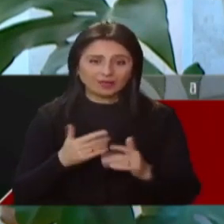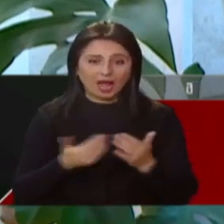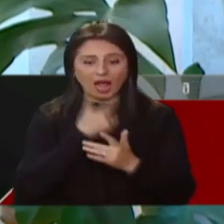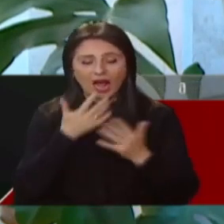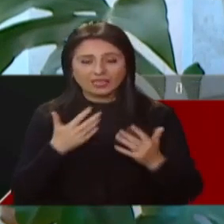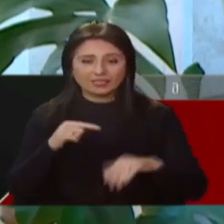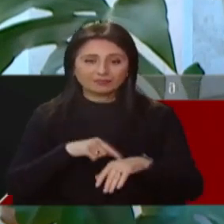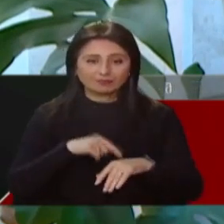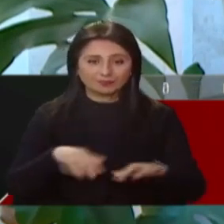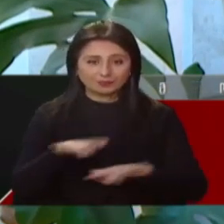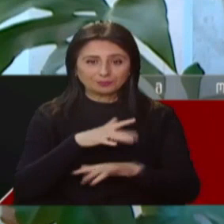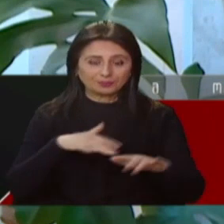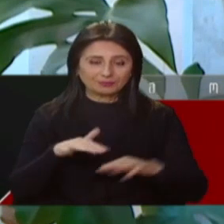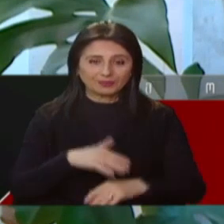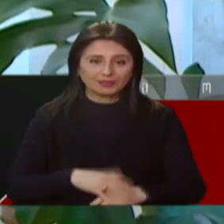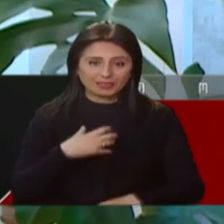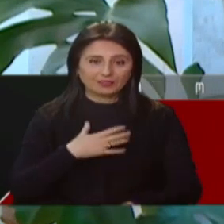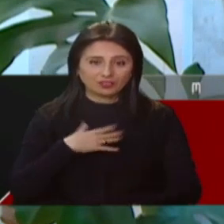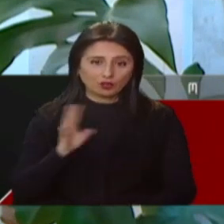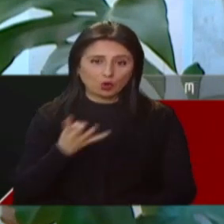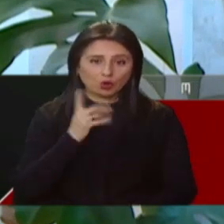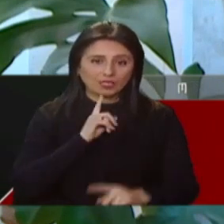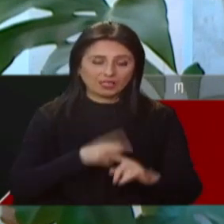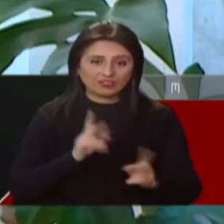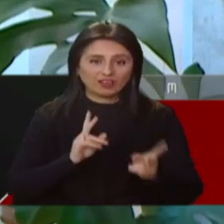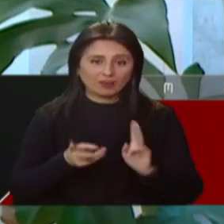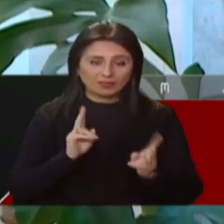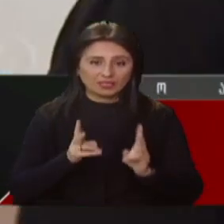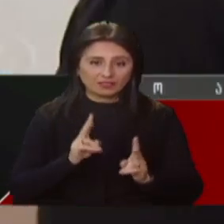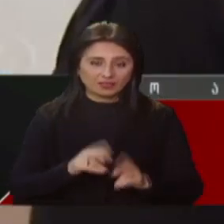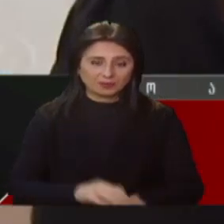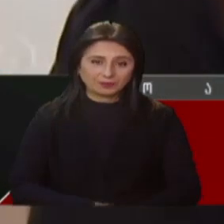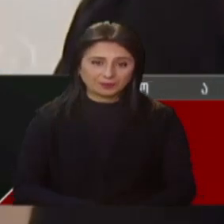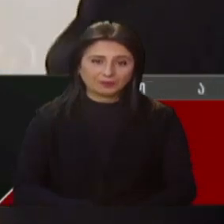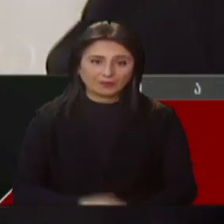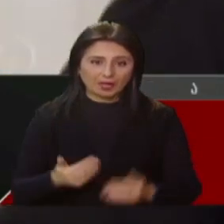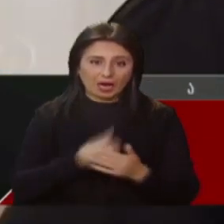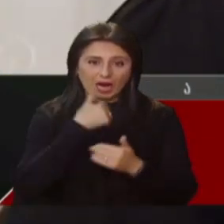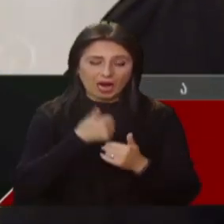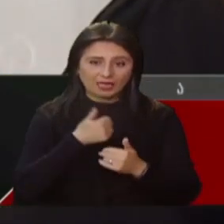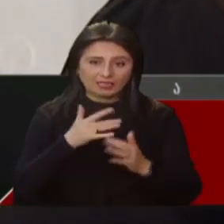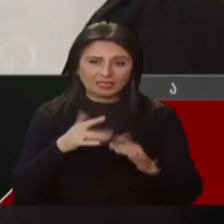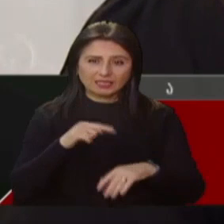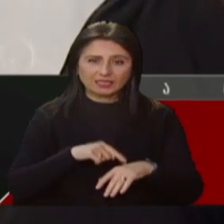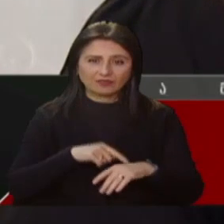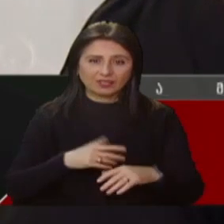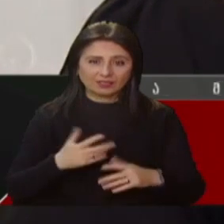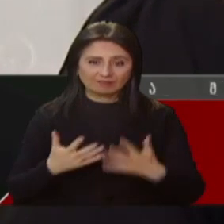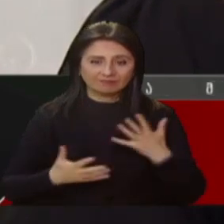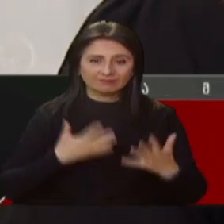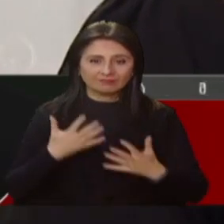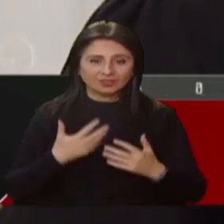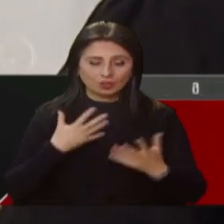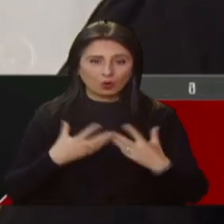საახალწლო განწყობით, ძირითადად ჩვენ 4-დანი ვამზადებთ ხოლმე სუფრას. ახალი წლის განწყობა ყოველთვის არის ამაღელვებელი